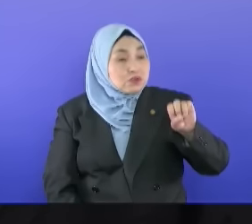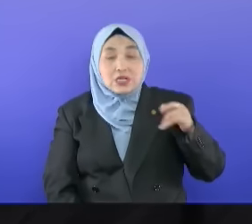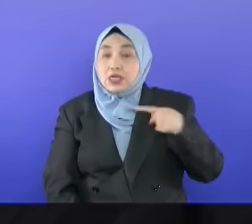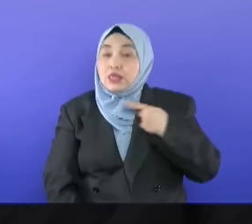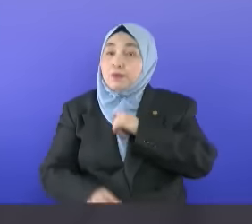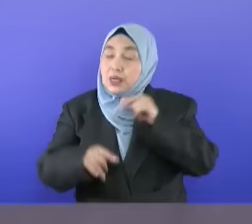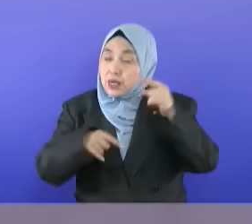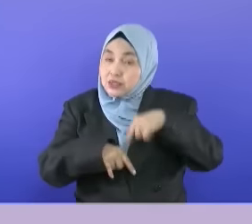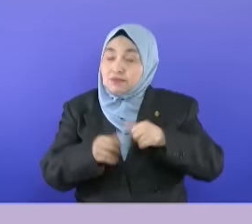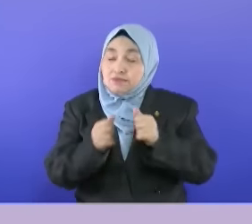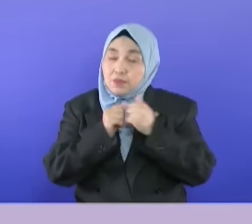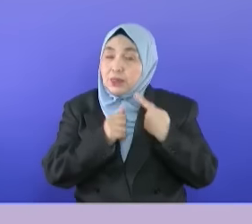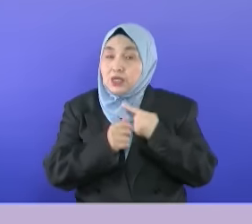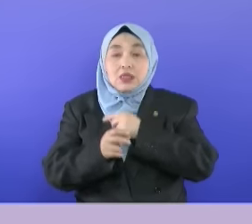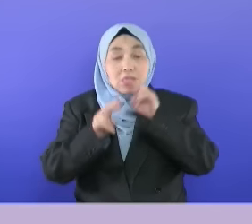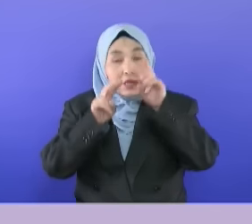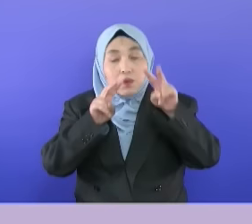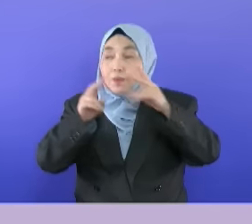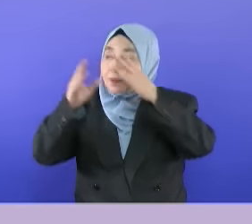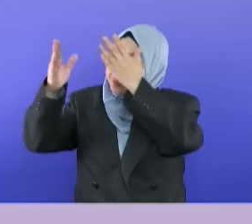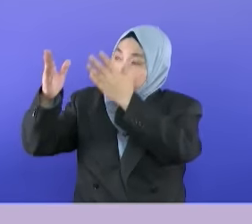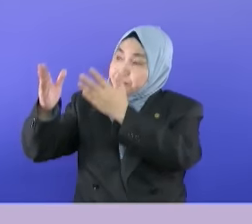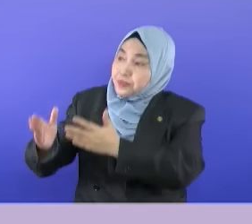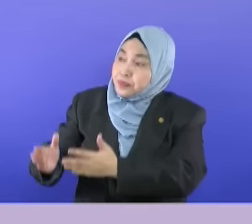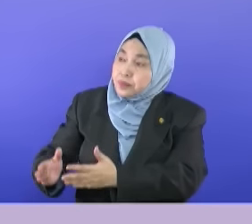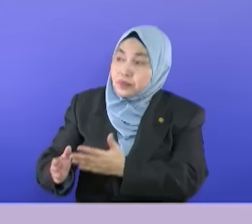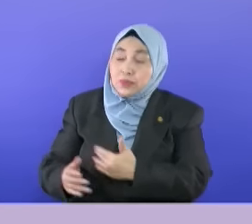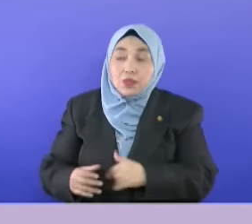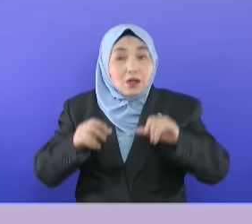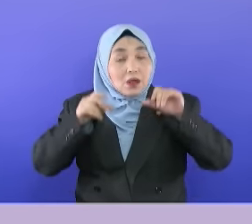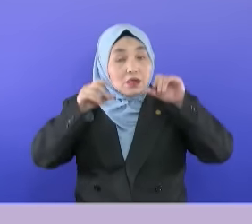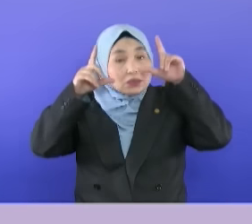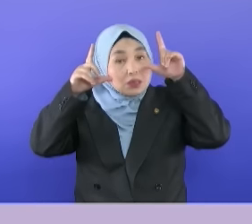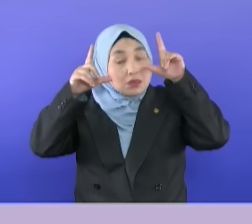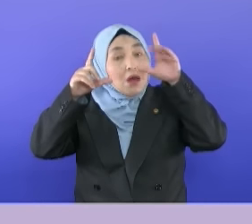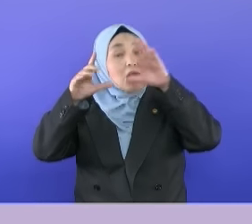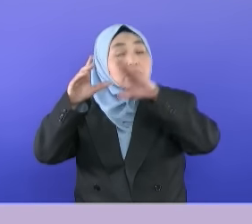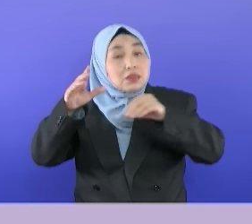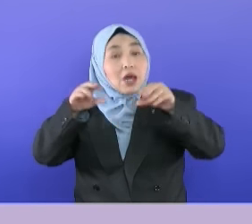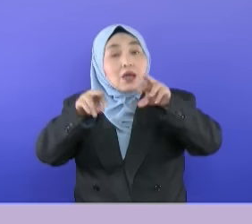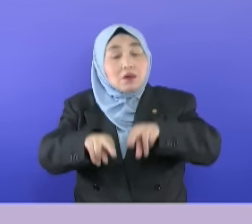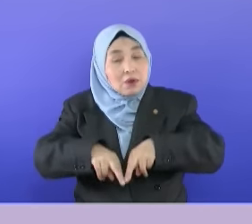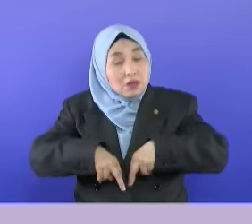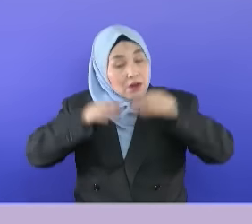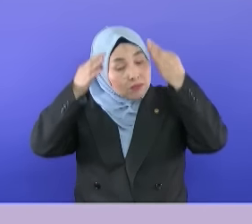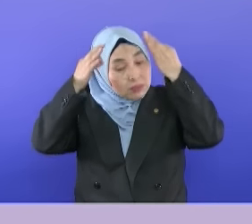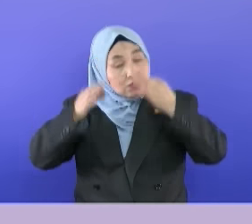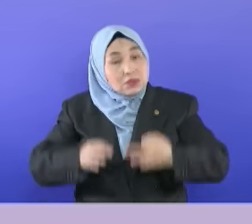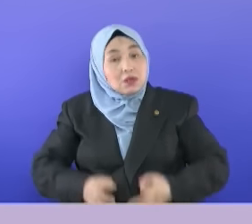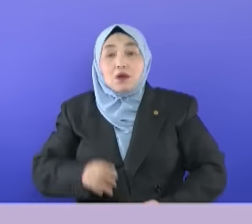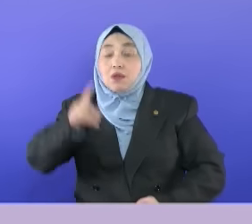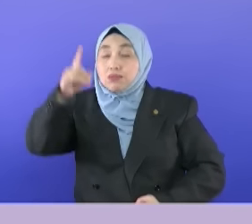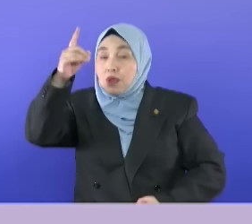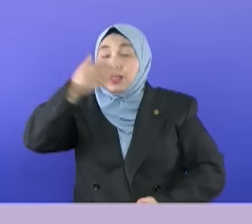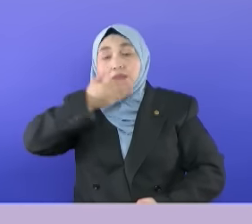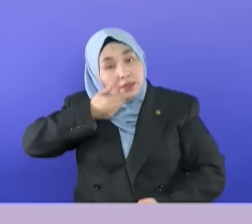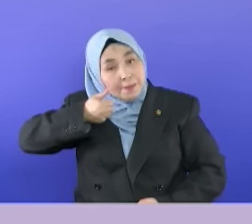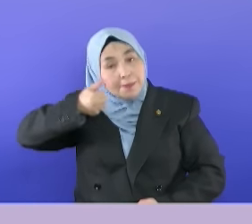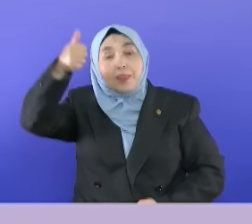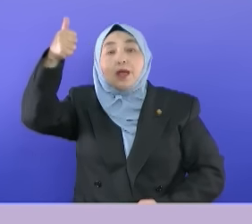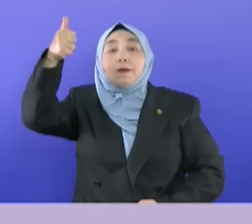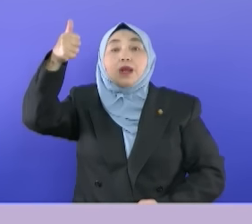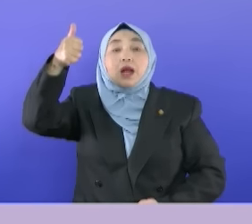sama-sama kita saksikan yaitu kita sedar dan keputusan Allah adalah yang terbaik